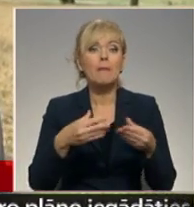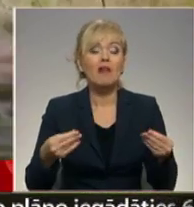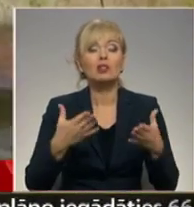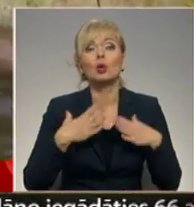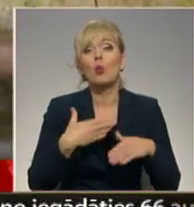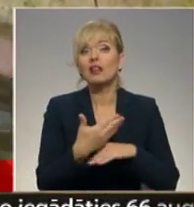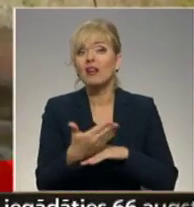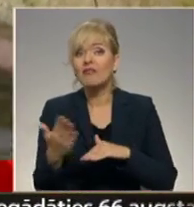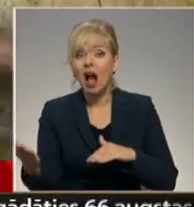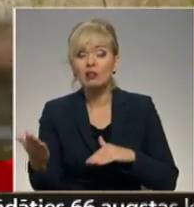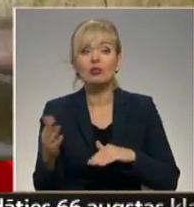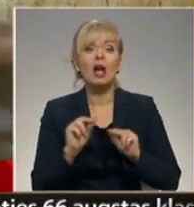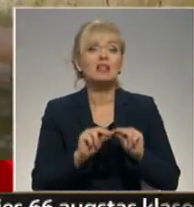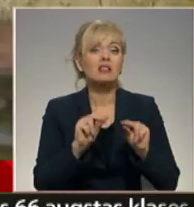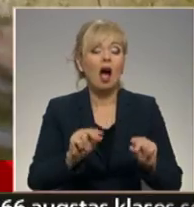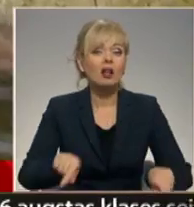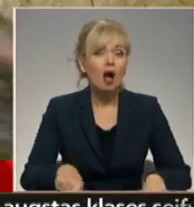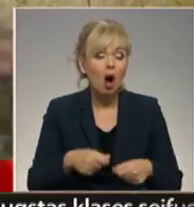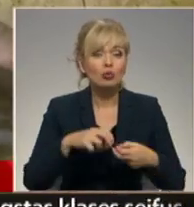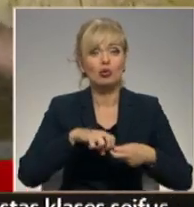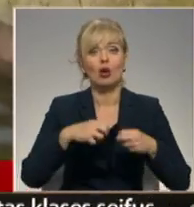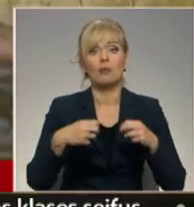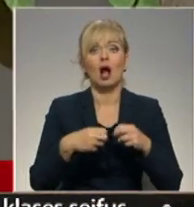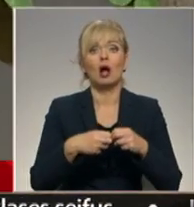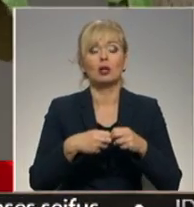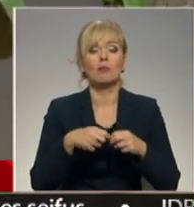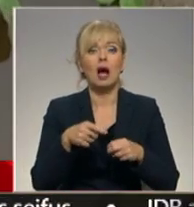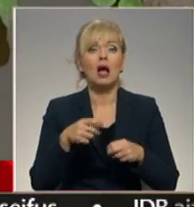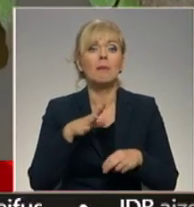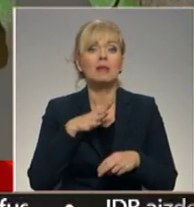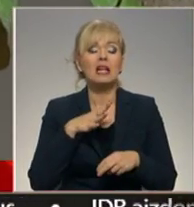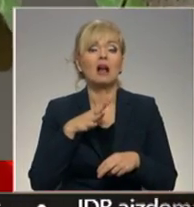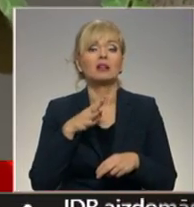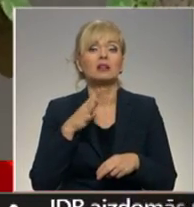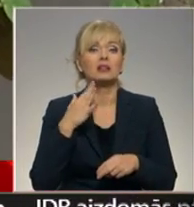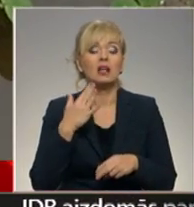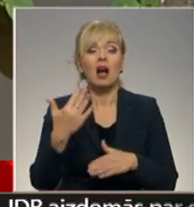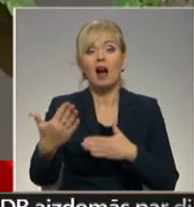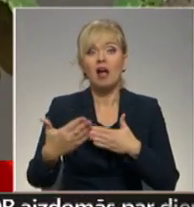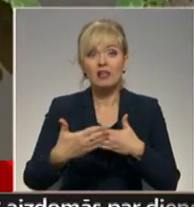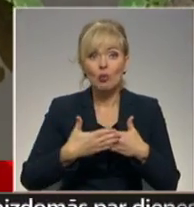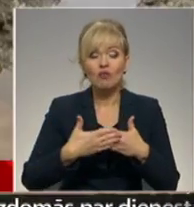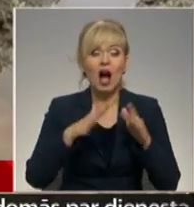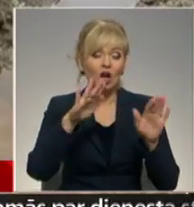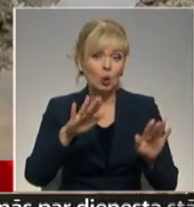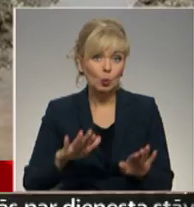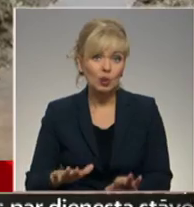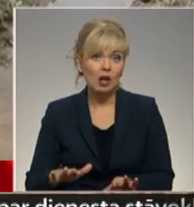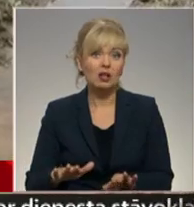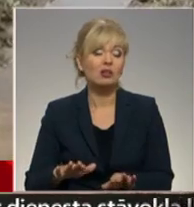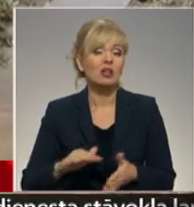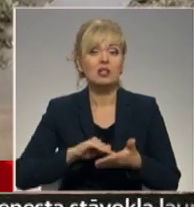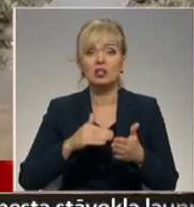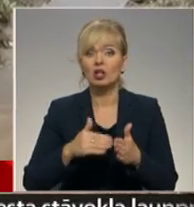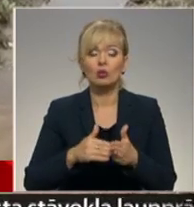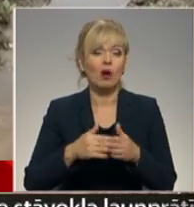ļoti vēls, stādu audzēšanā bija problēmas. Vasara tā kā samērā cerīga bija, bet kā nāk rudens puse, tā